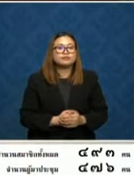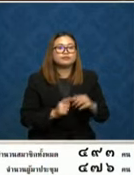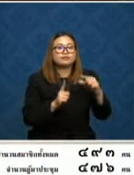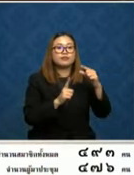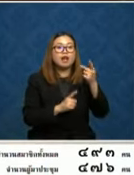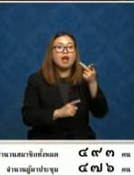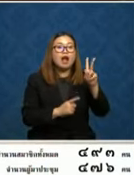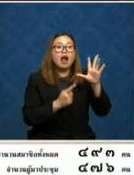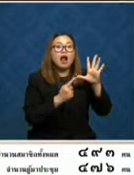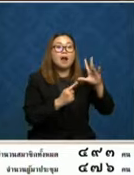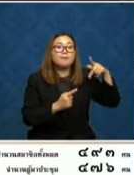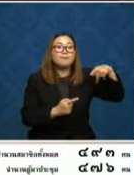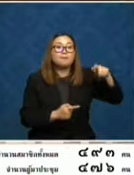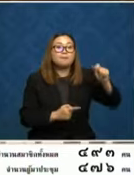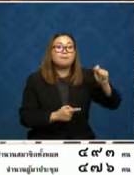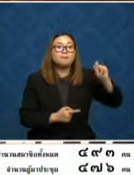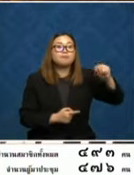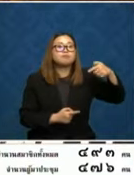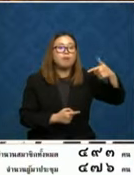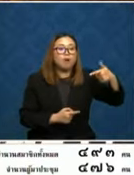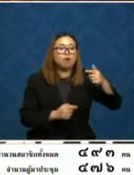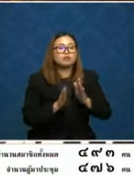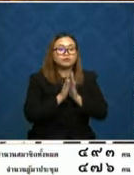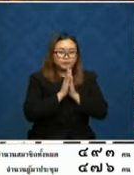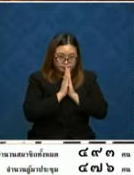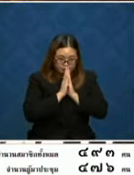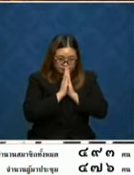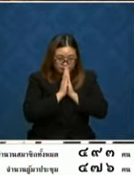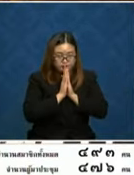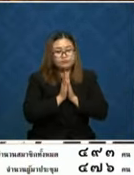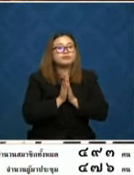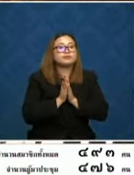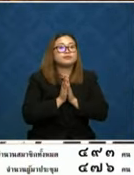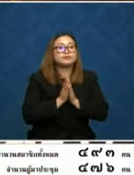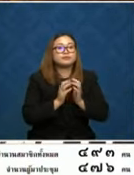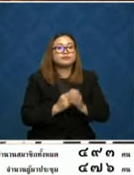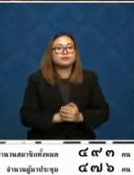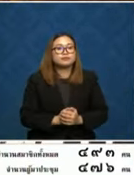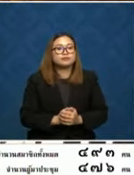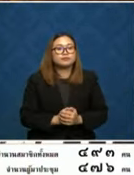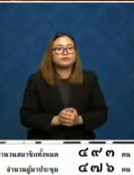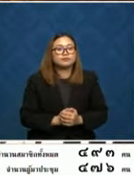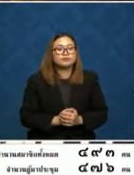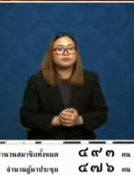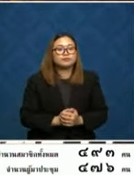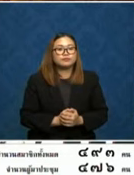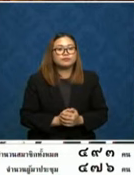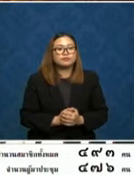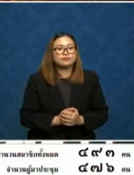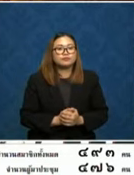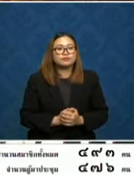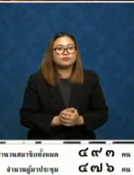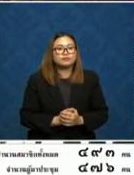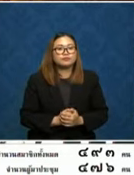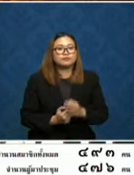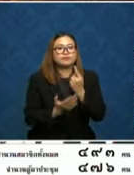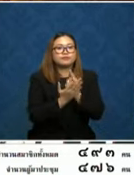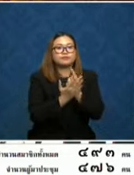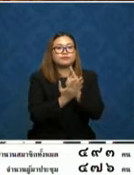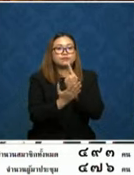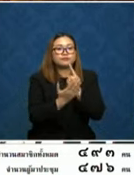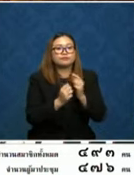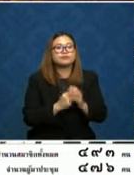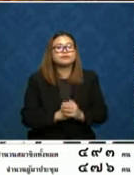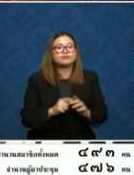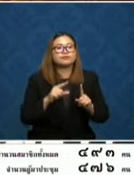ครับ กราบเรียนท่านประธานสภาผู้แทนราษฎรที่เคารพครับผมคำพองเทพาคำผู้แทนราษฎรภาคประชาช